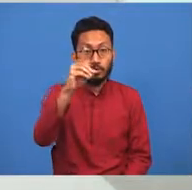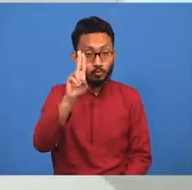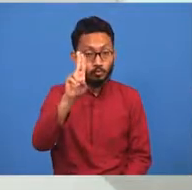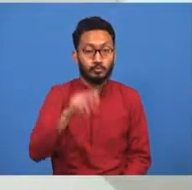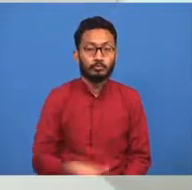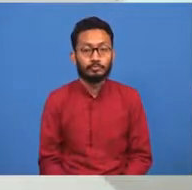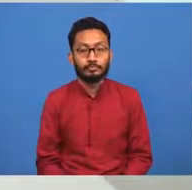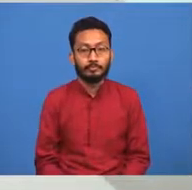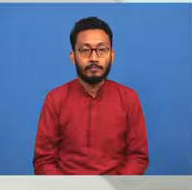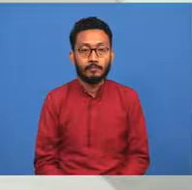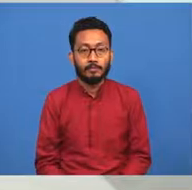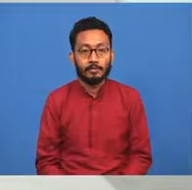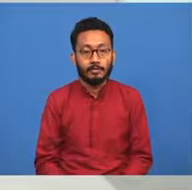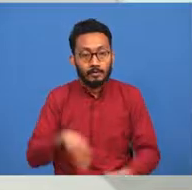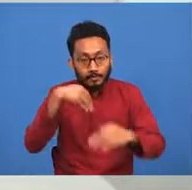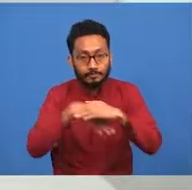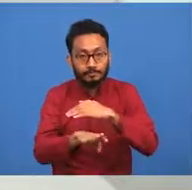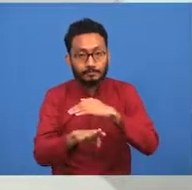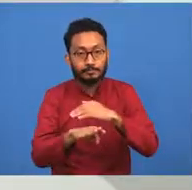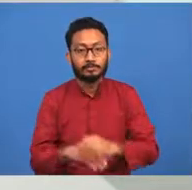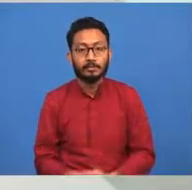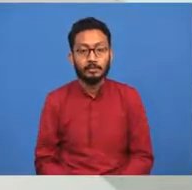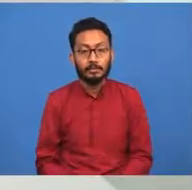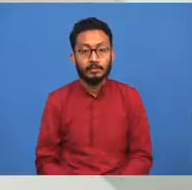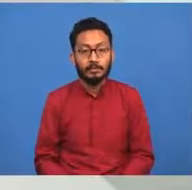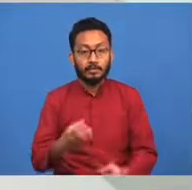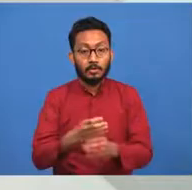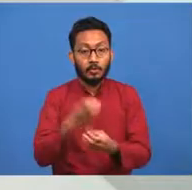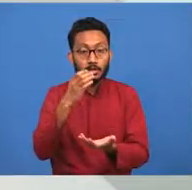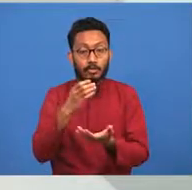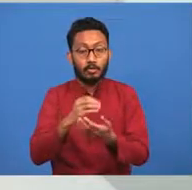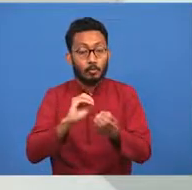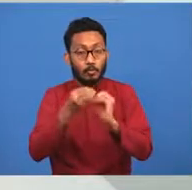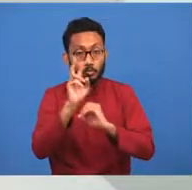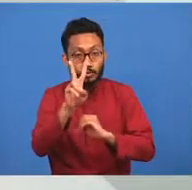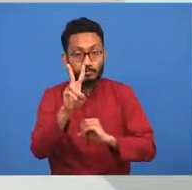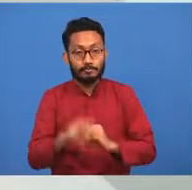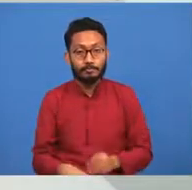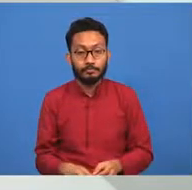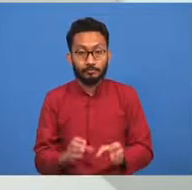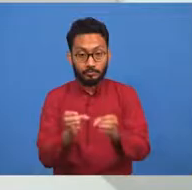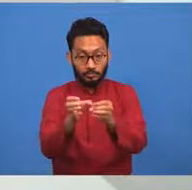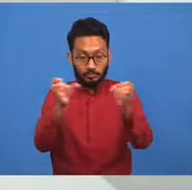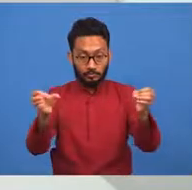per dm padu ke dalam cawan polistiren yang kedua dan kita akan sukat suhu awalnya,